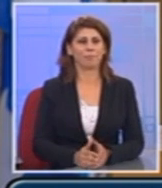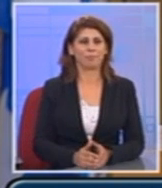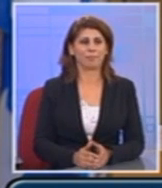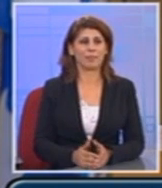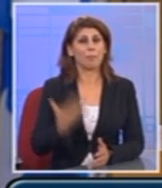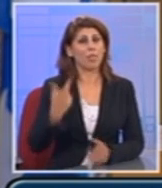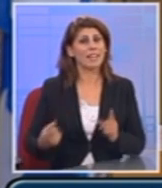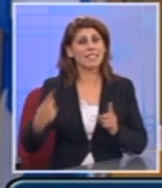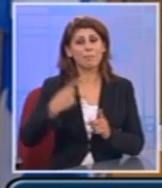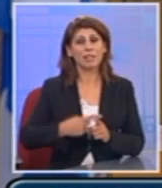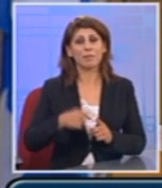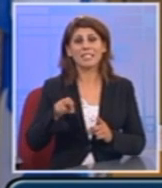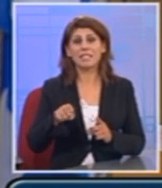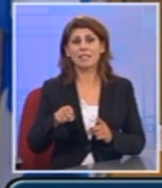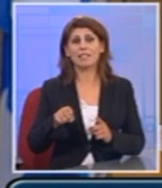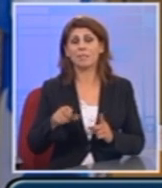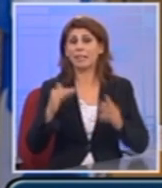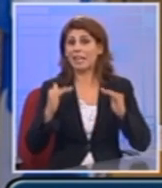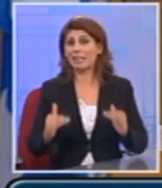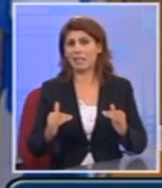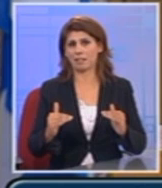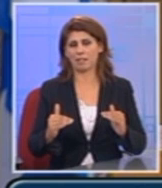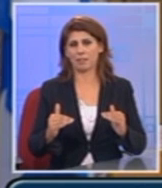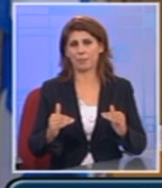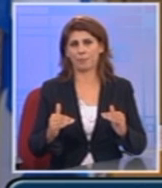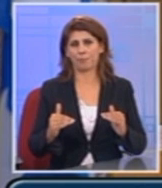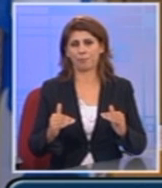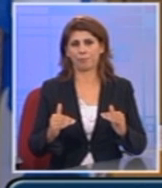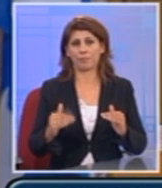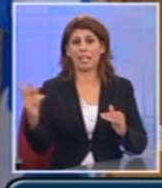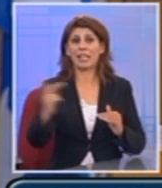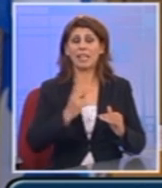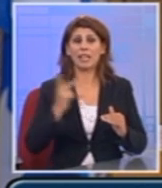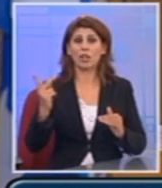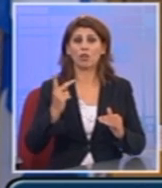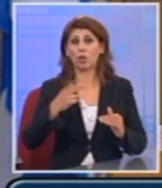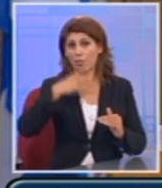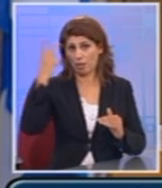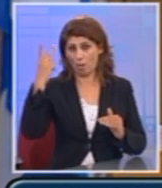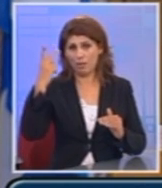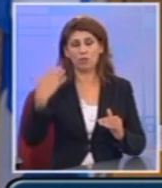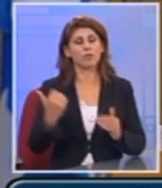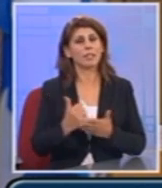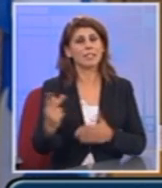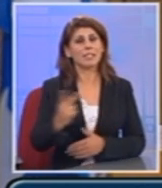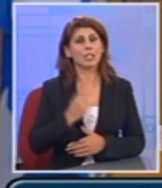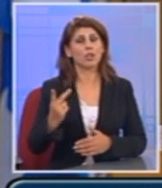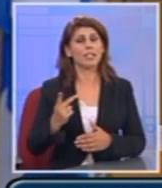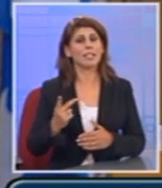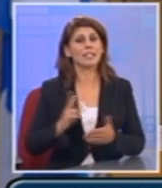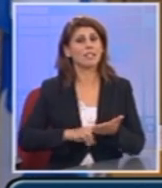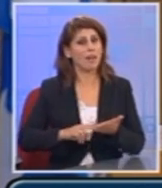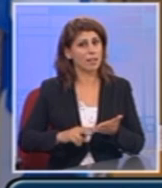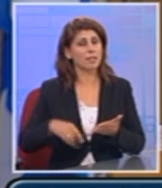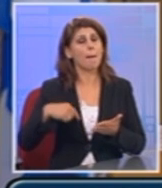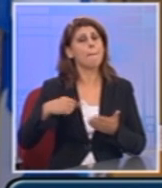είναι συμπληρωματική σε σχέση με την κατάσταση των κοινωνικών δικαιωμάτων και της κοινωνικής ασφάλισης